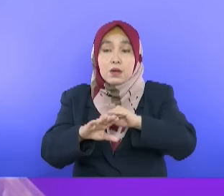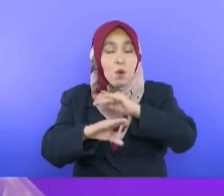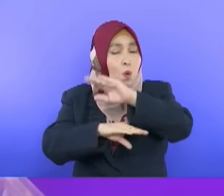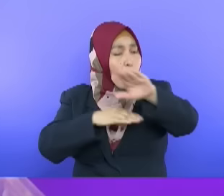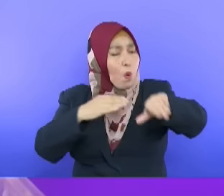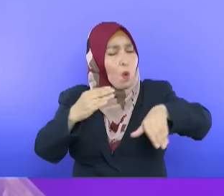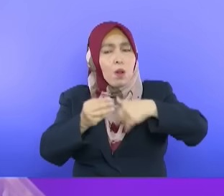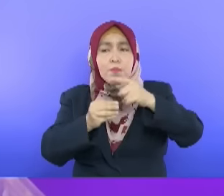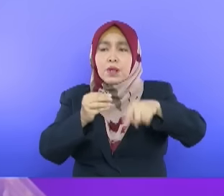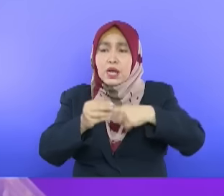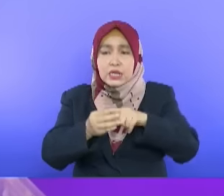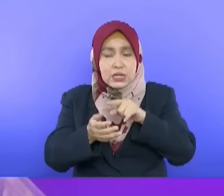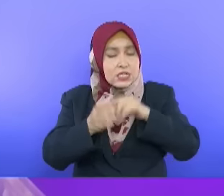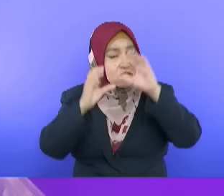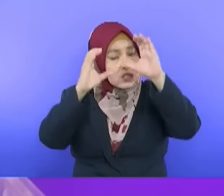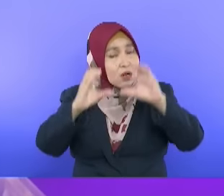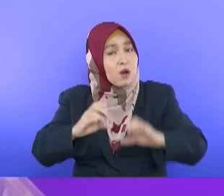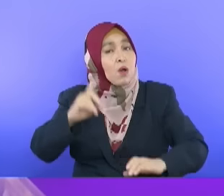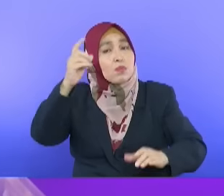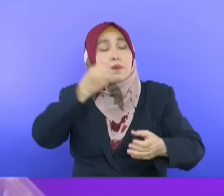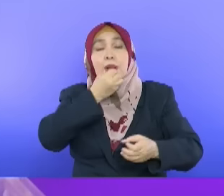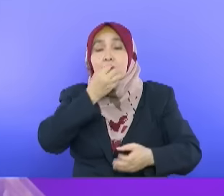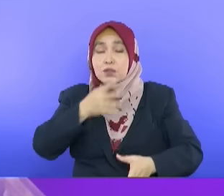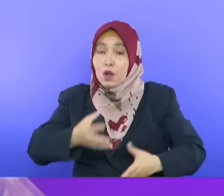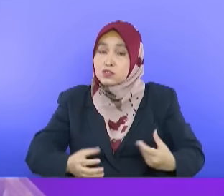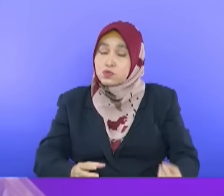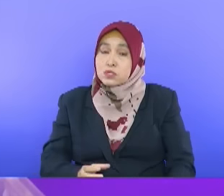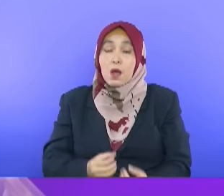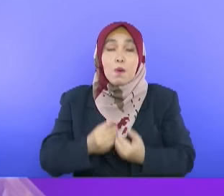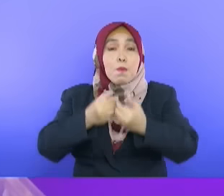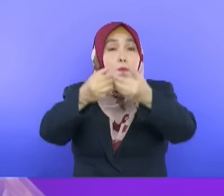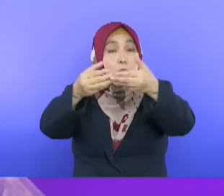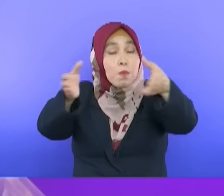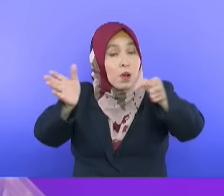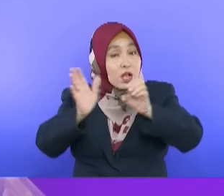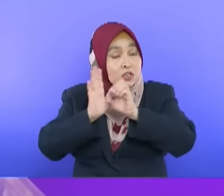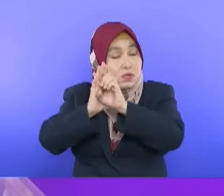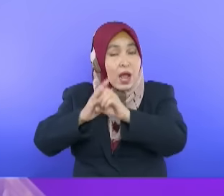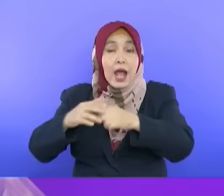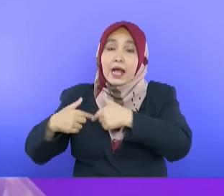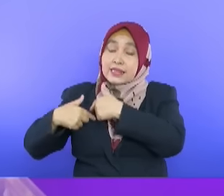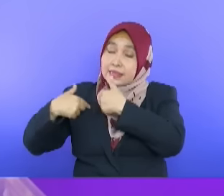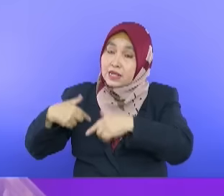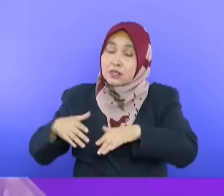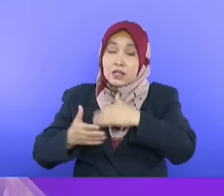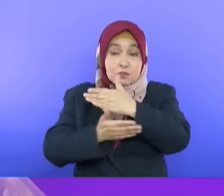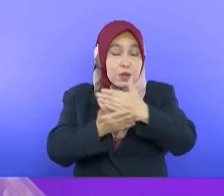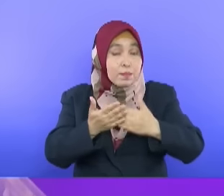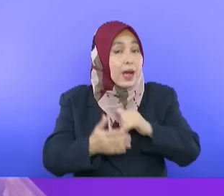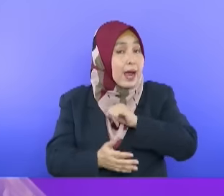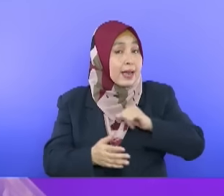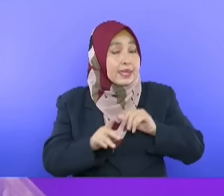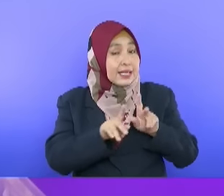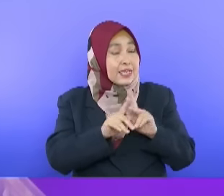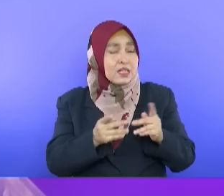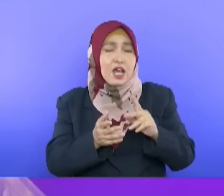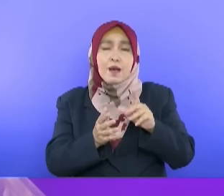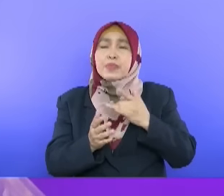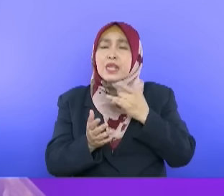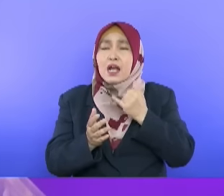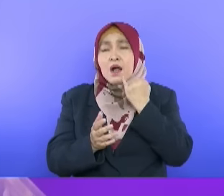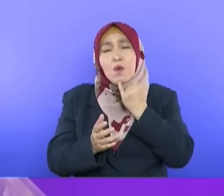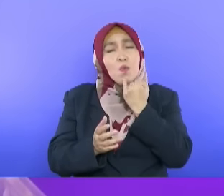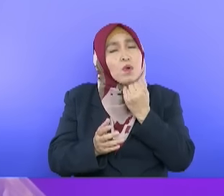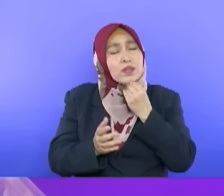inilah kaidah Allah beritahu Allah ada bongkar kan apa yang ada dalam hati orang sebagian daripada ahli kitab Nasrani Yahudi